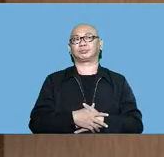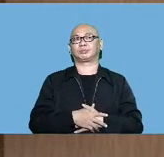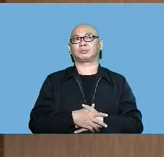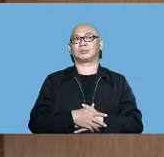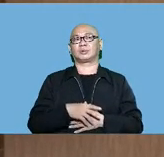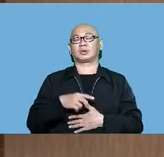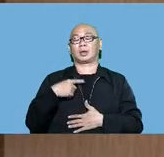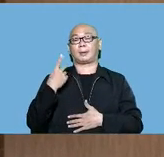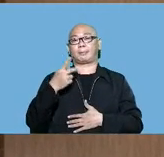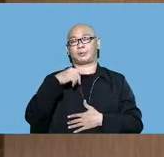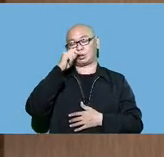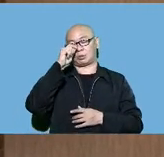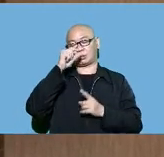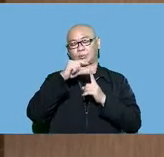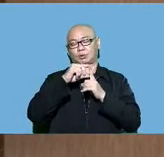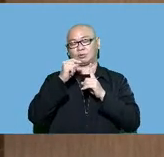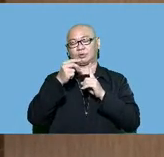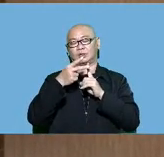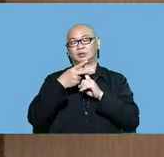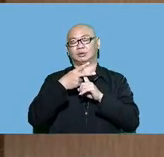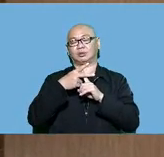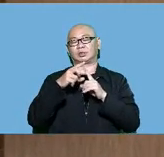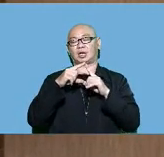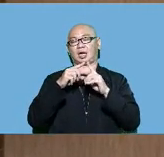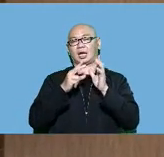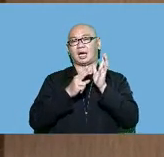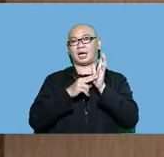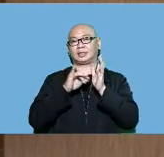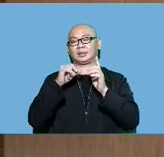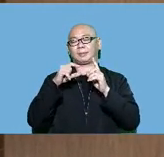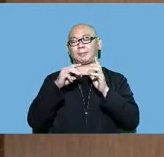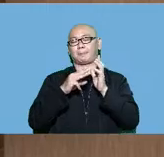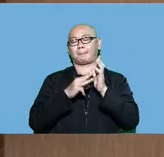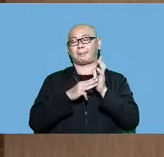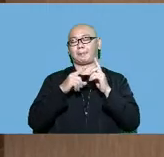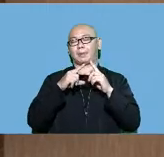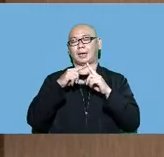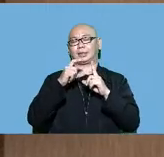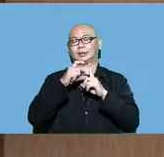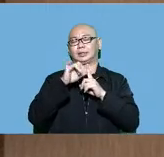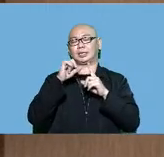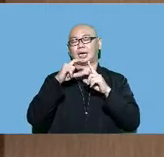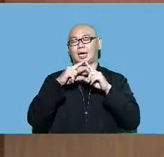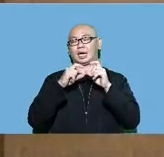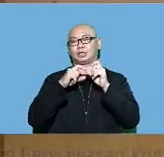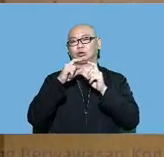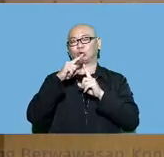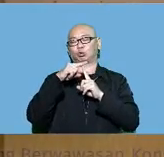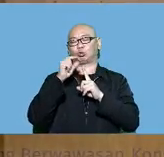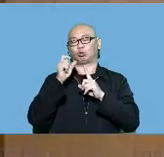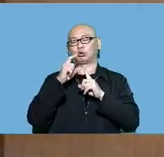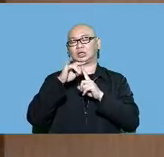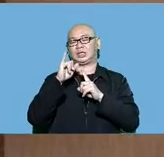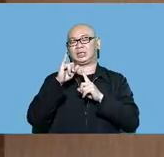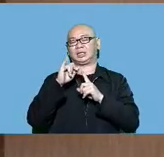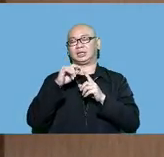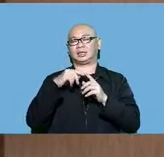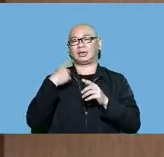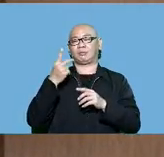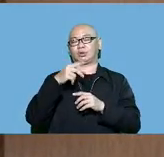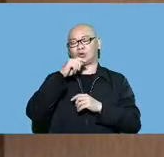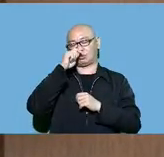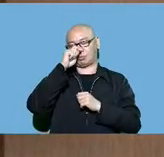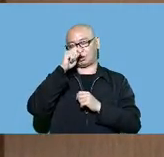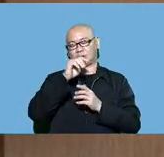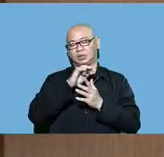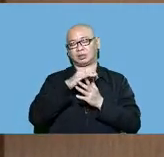Yang kami hormati Profesor Dr. Insinyur Ani Martias Tuti. Kami hormati Kepala Dinas